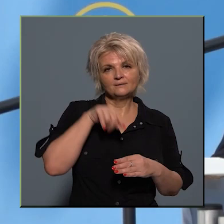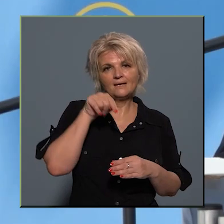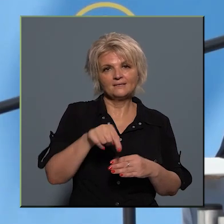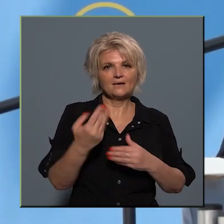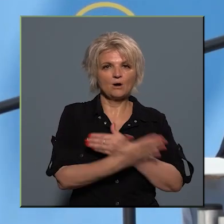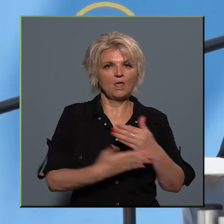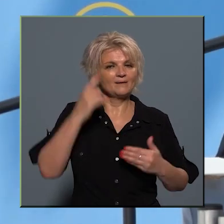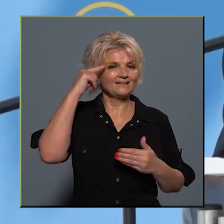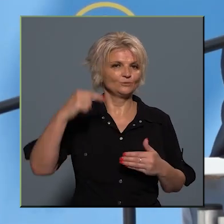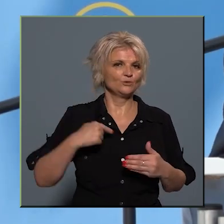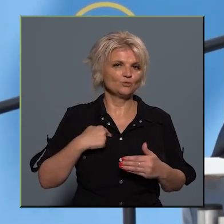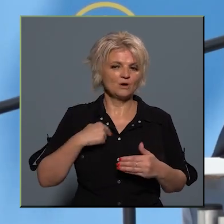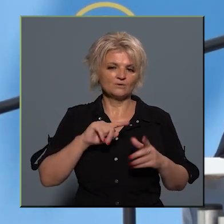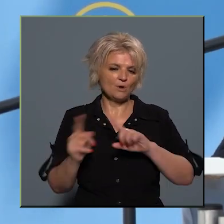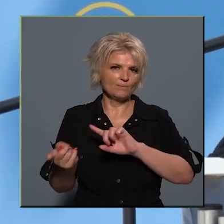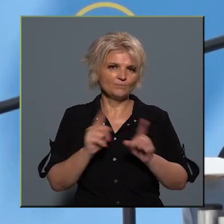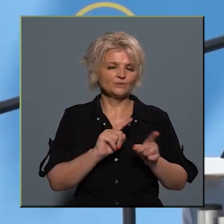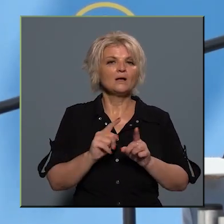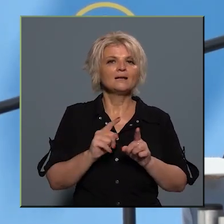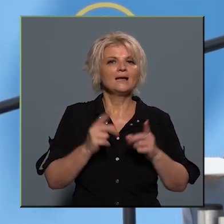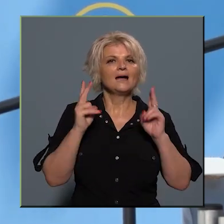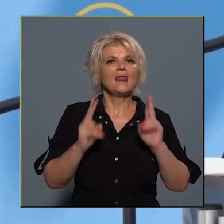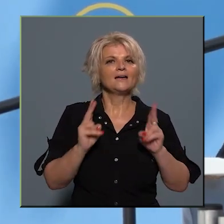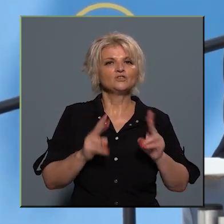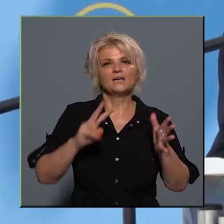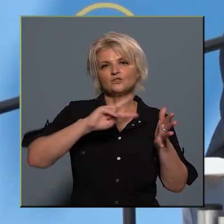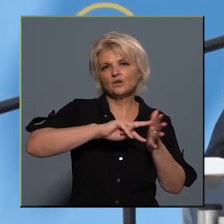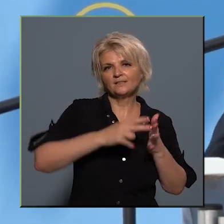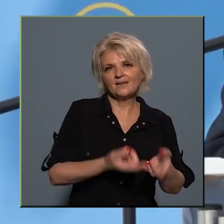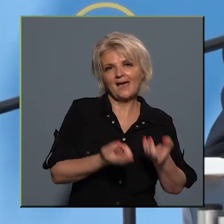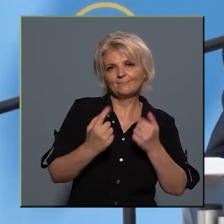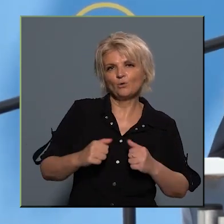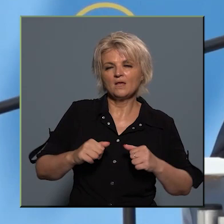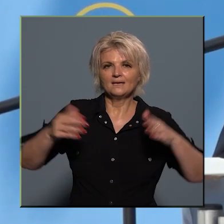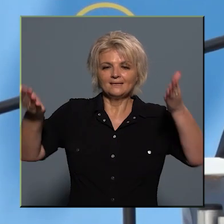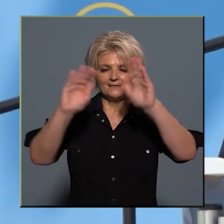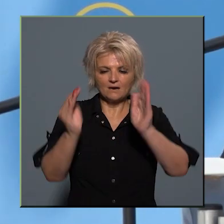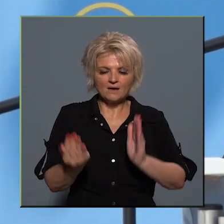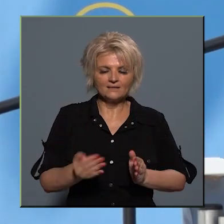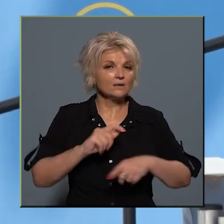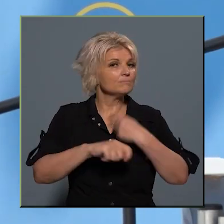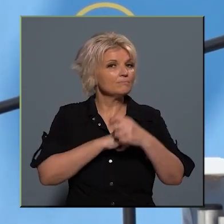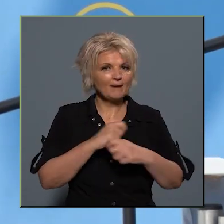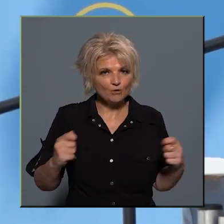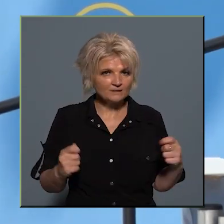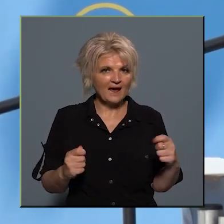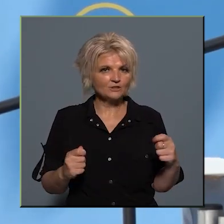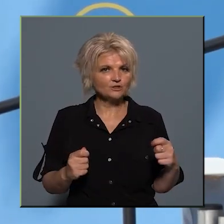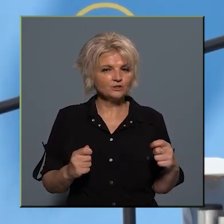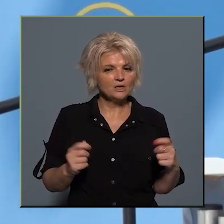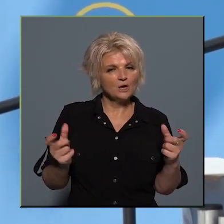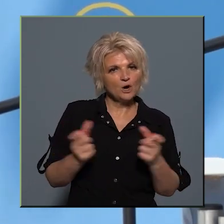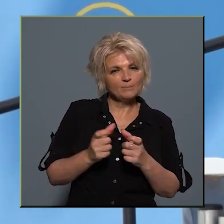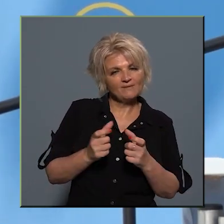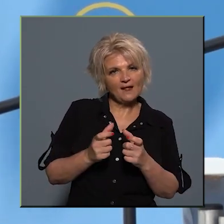alapján tudjuk a különböző lehetséges stratégiákból kialakítani azt a megoldást, aminek a